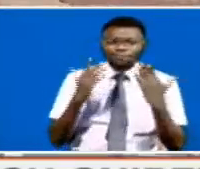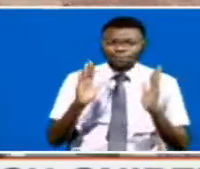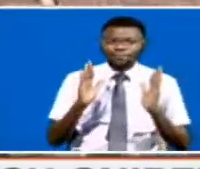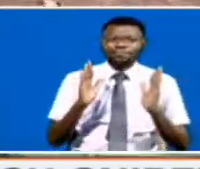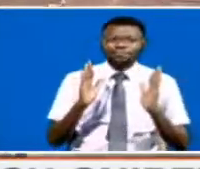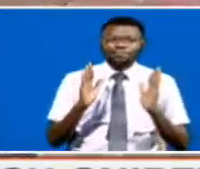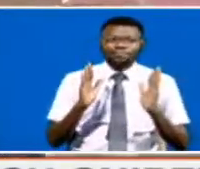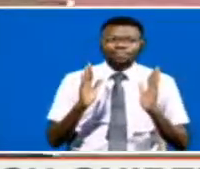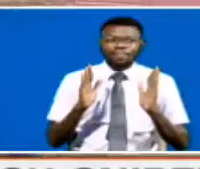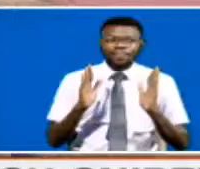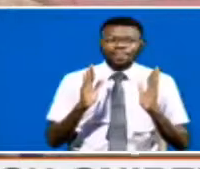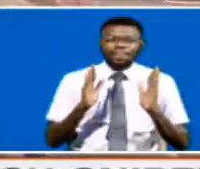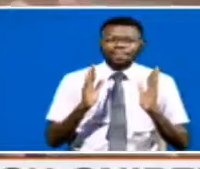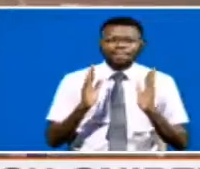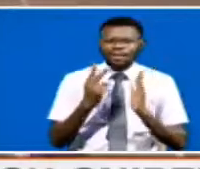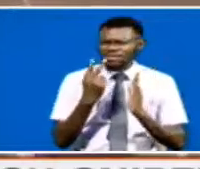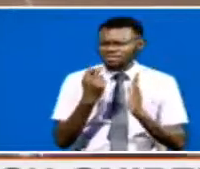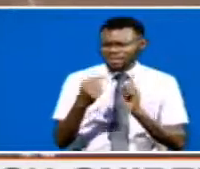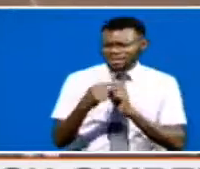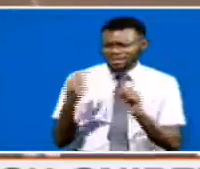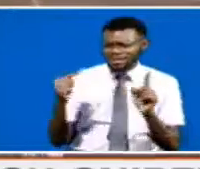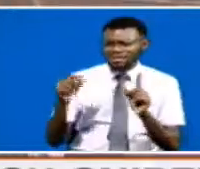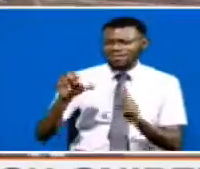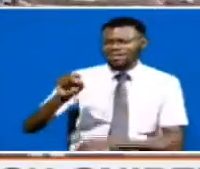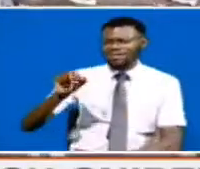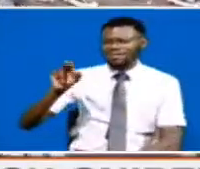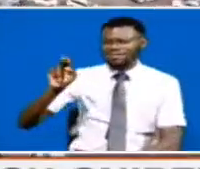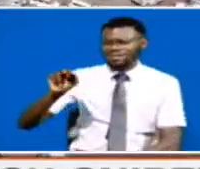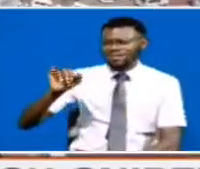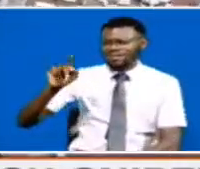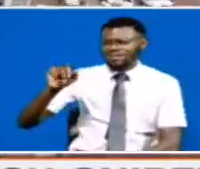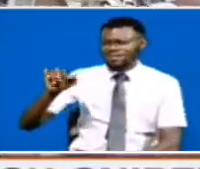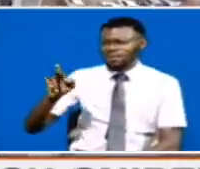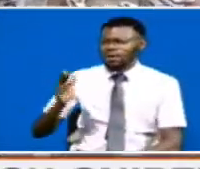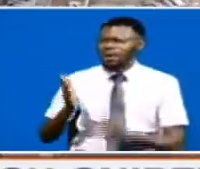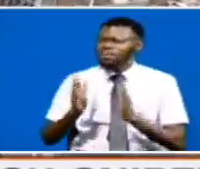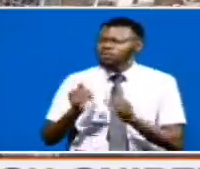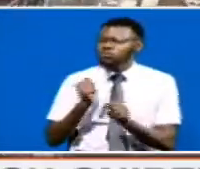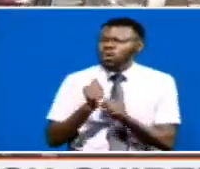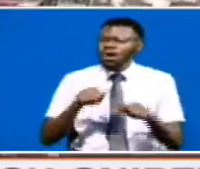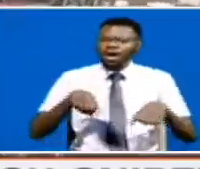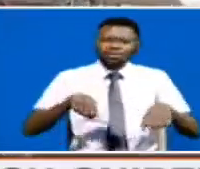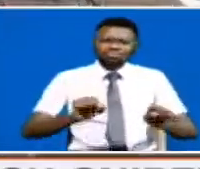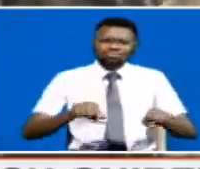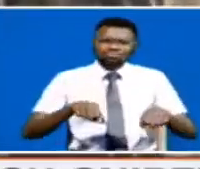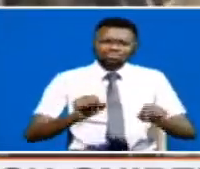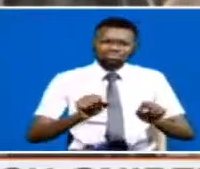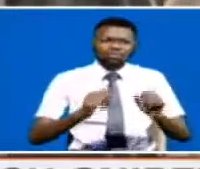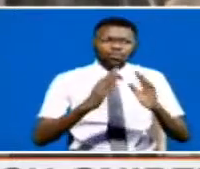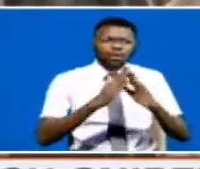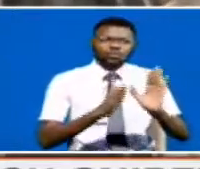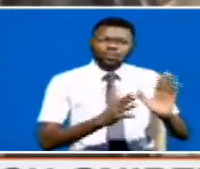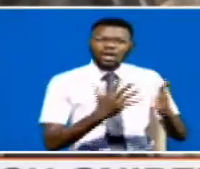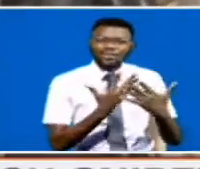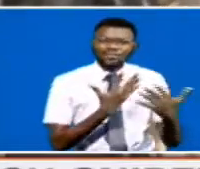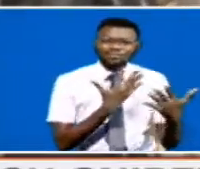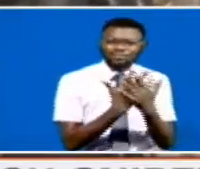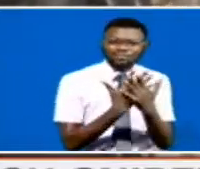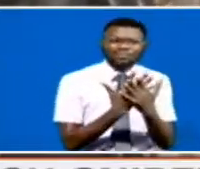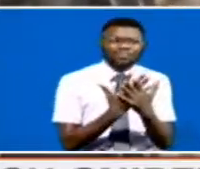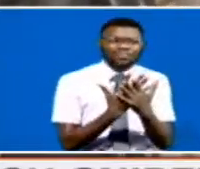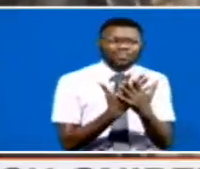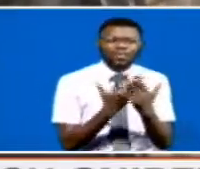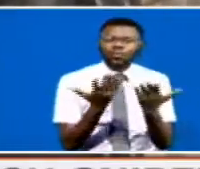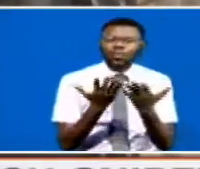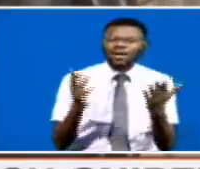akihusishwa na mauaji ya Sniper. Brian Mwenda, mwendesha bodaboda, ametiwa mbaroni hii leo akiwa kwake nyumbani eneo la Gachanka